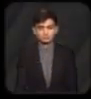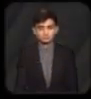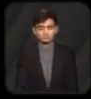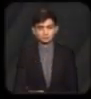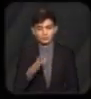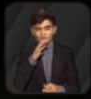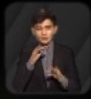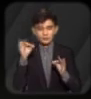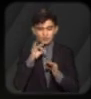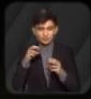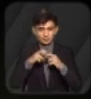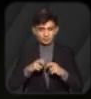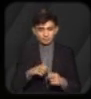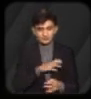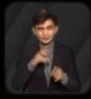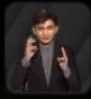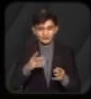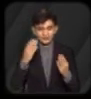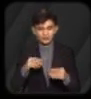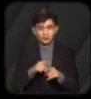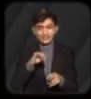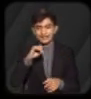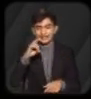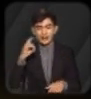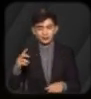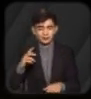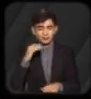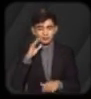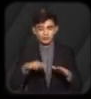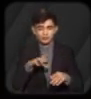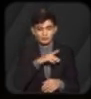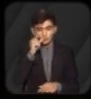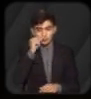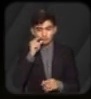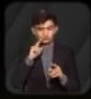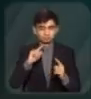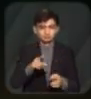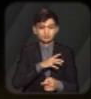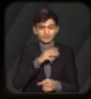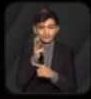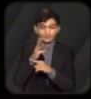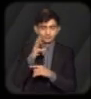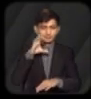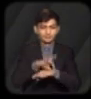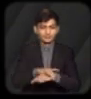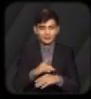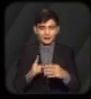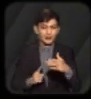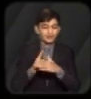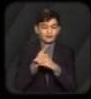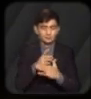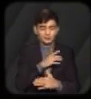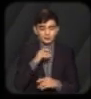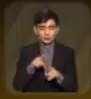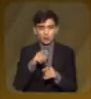Тем временем, в рамках расследования трагедии, иранские правоохранители задержали мужчину, заснявшего момент попадания ракеты